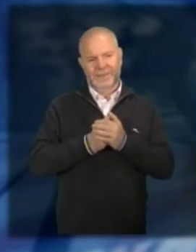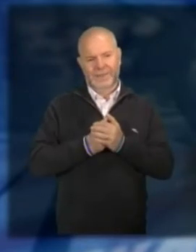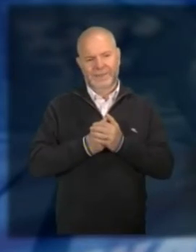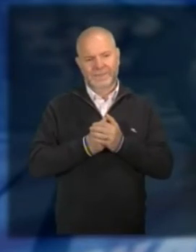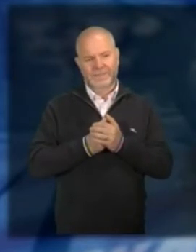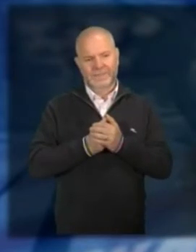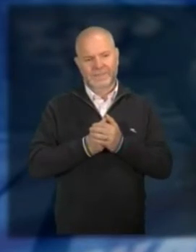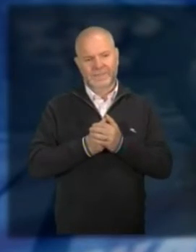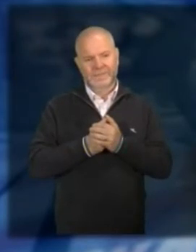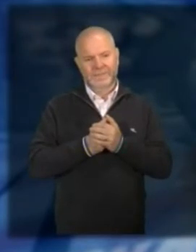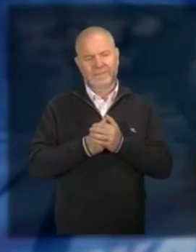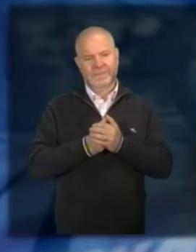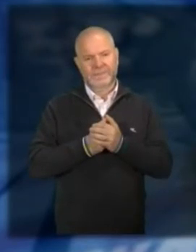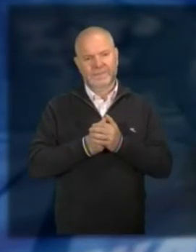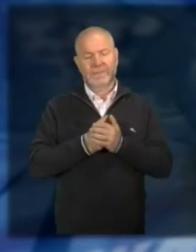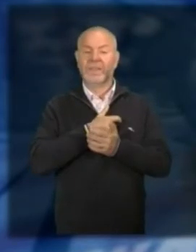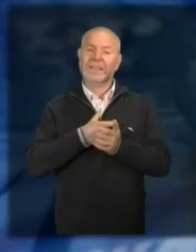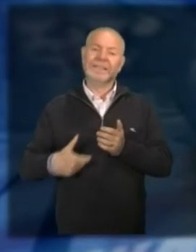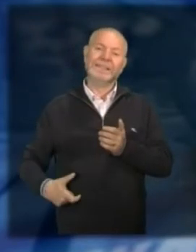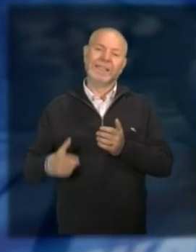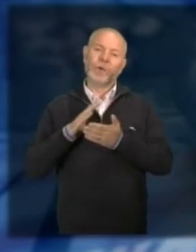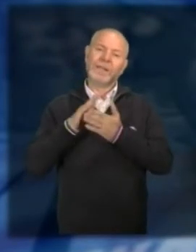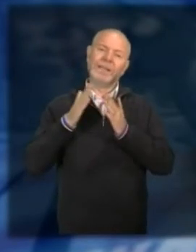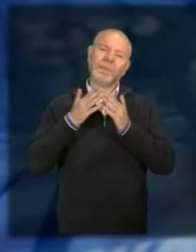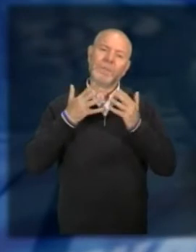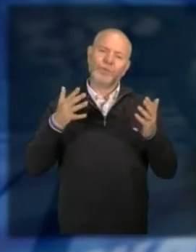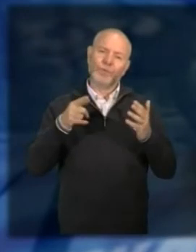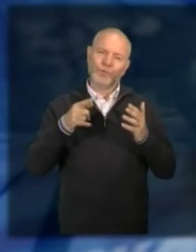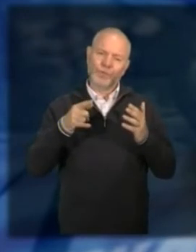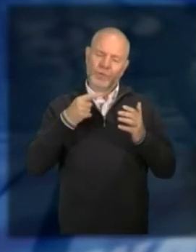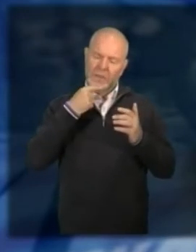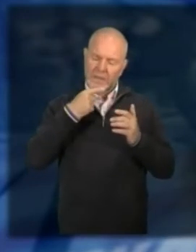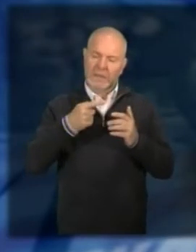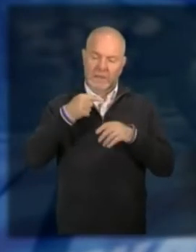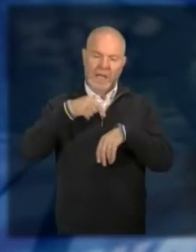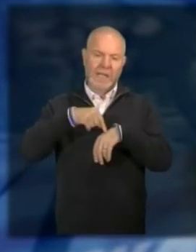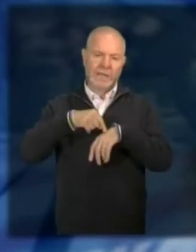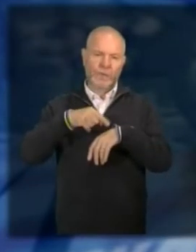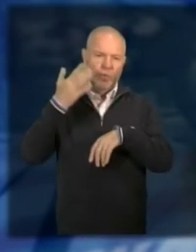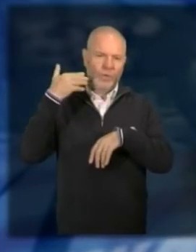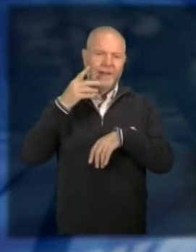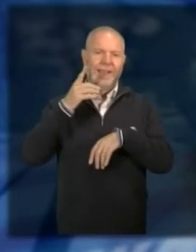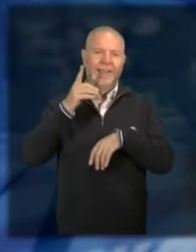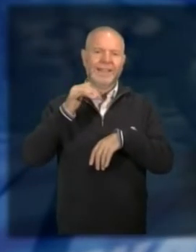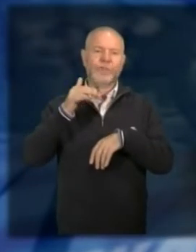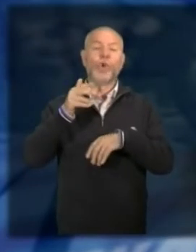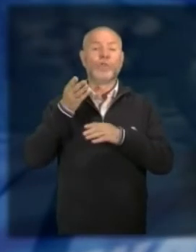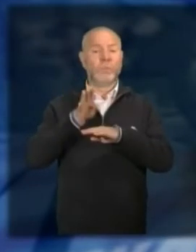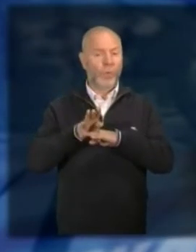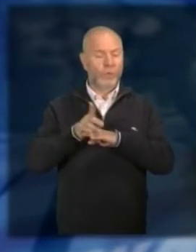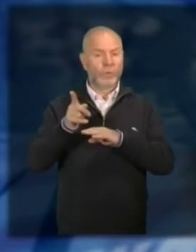Maria Maggiore, Claudio Cortini, ha voluto rimarcare in particolare l'impegno dell'assessore dell'ex comunità montana Valle Vigerzo, Susi Giorgis, recentemente